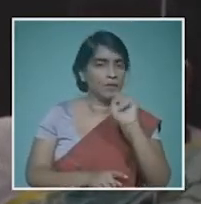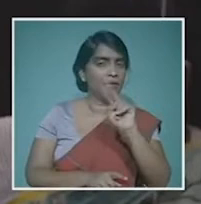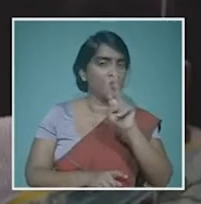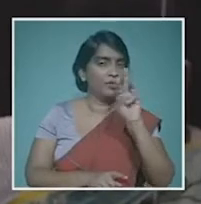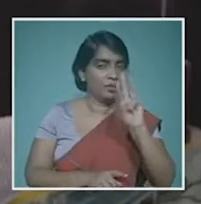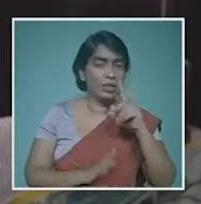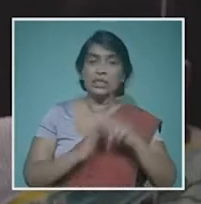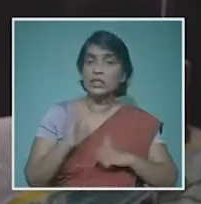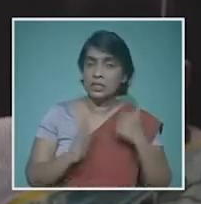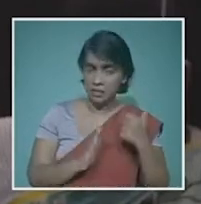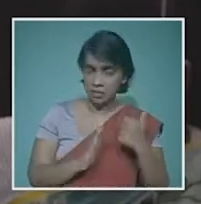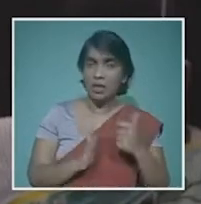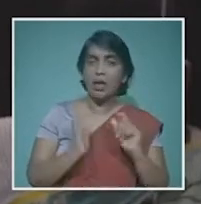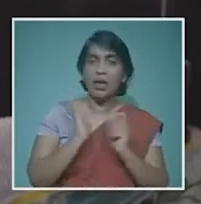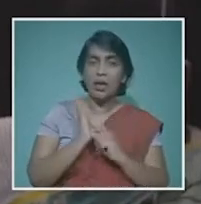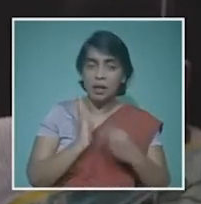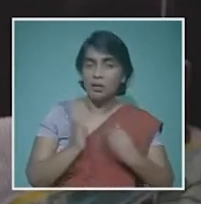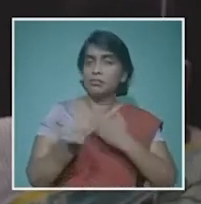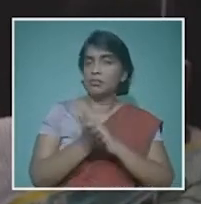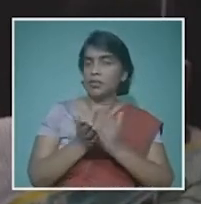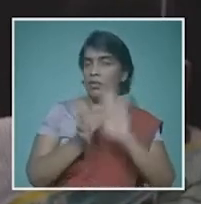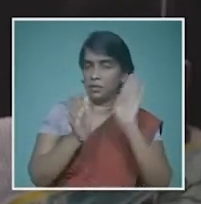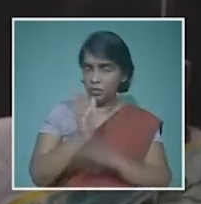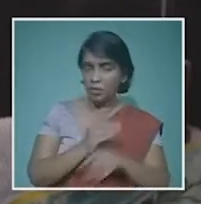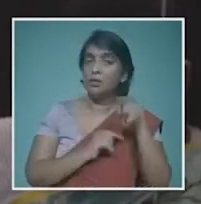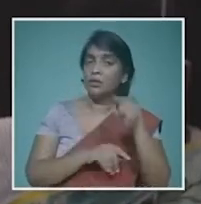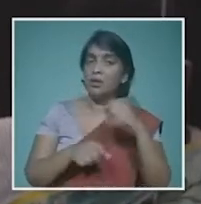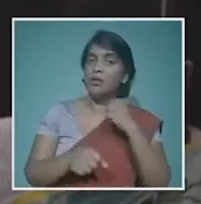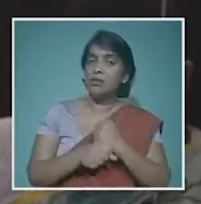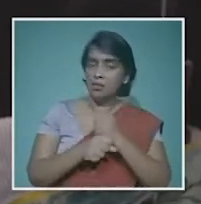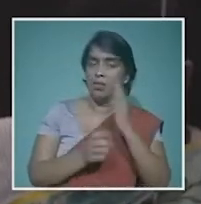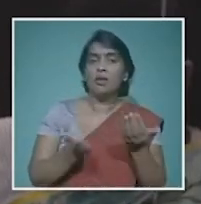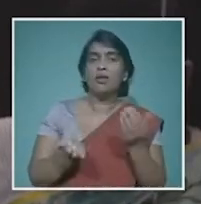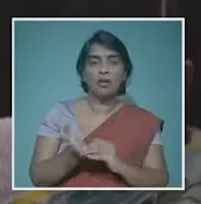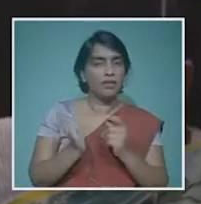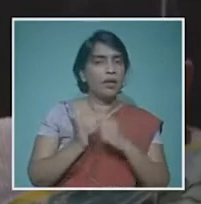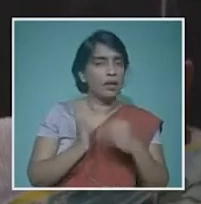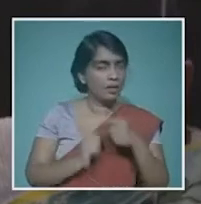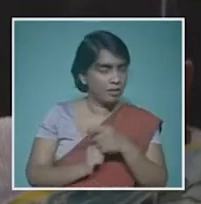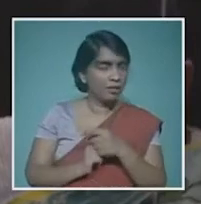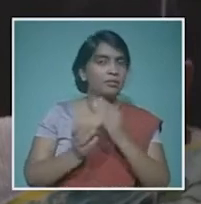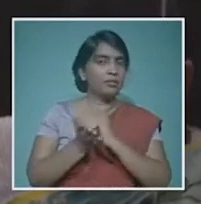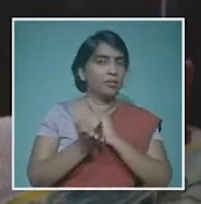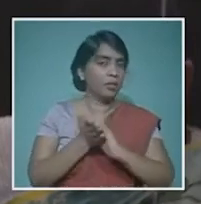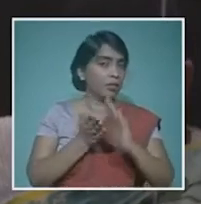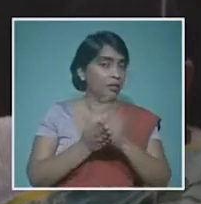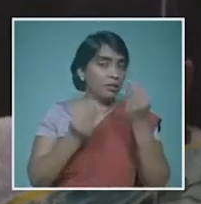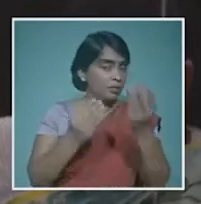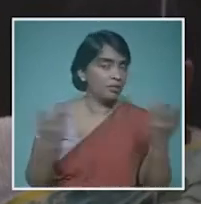20-23 ජනවාරියේ ණය සහන ඉවත් කරන අතර එසේ රජයේ විසින් නැවත ණය සහන ලබා